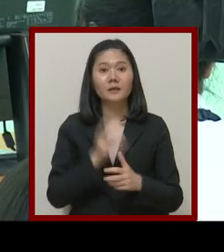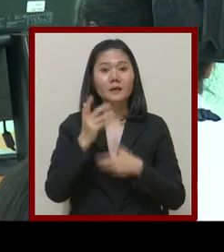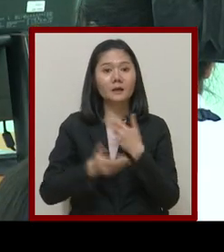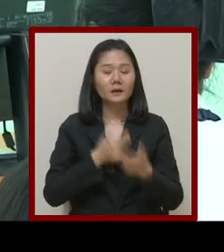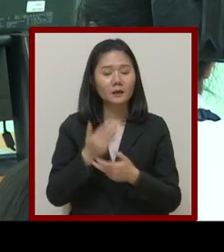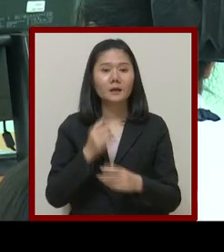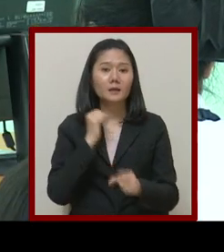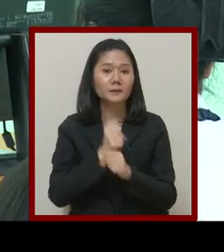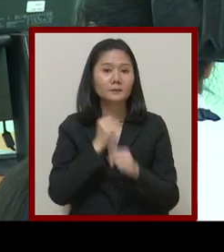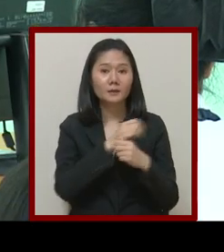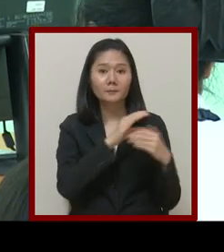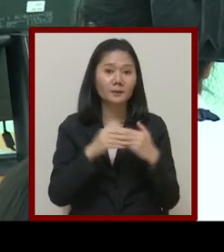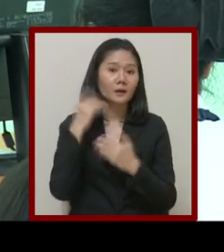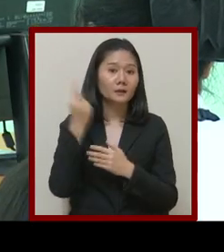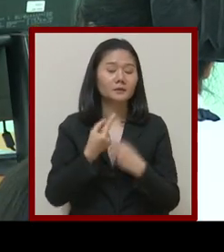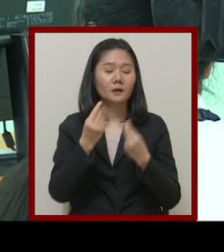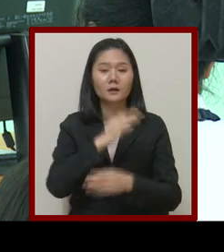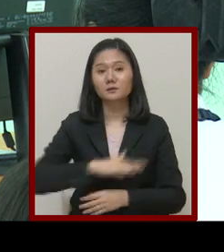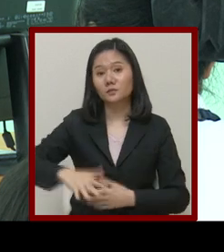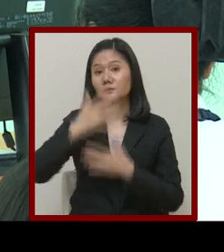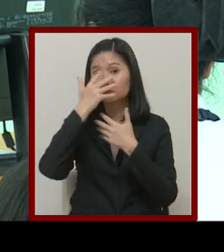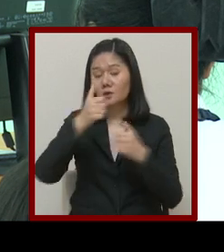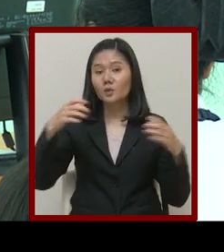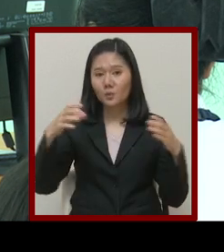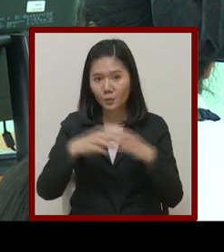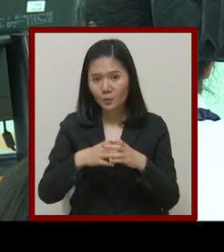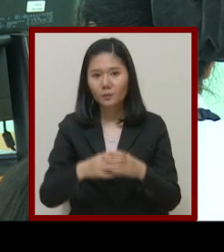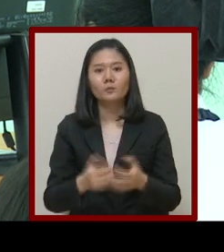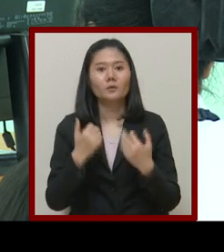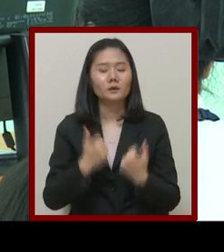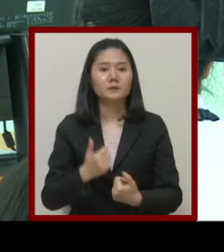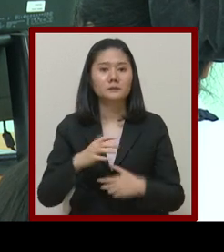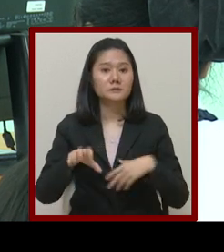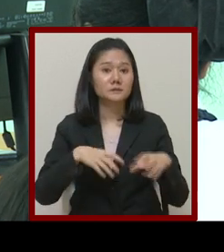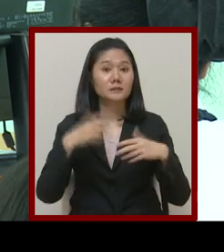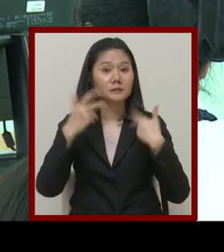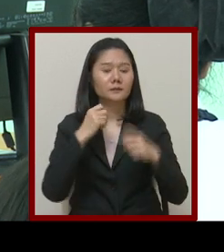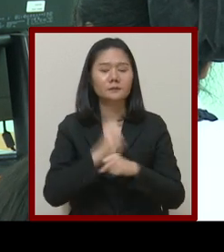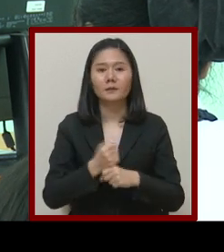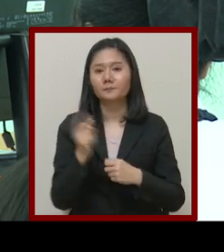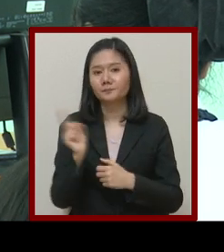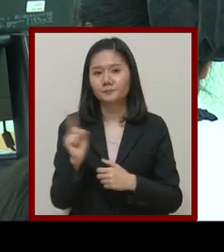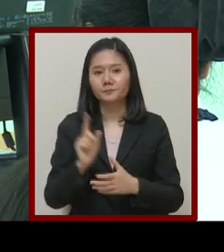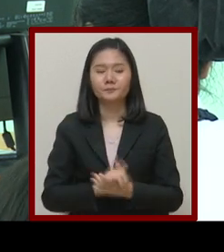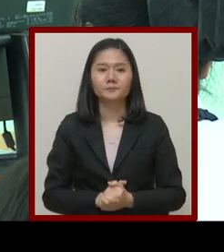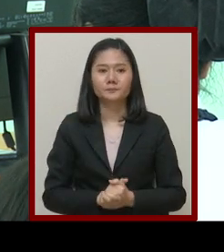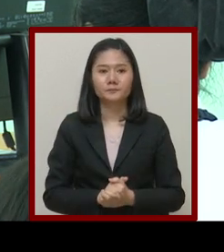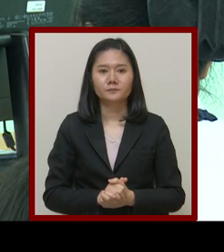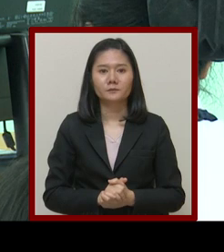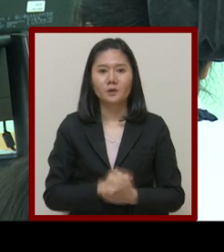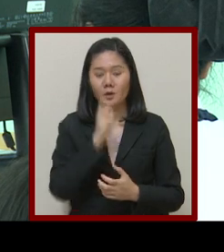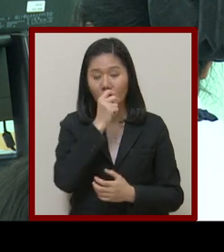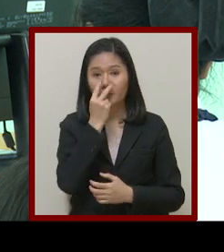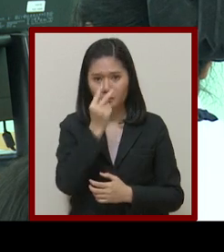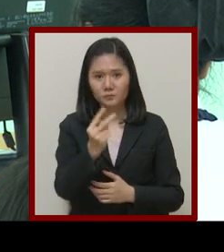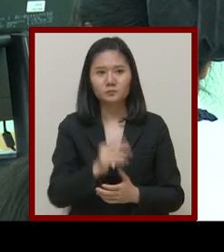ขายการนำเที่ยวให้กับนักท่องเที่ยวที่สนใจเฉพาะกลุ่มเนี่ยนะคะเราจะจัดกิจกรรมอะไรกับให้เขาได้บ้างเดี๋ยวเร